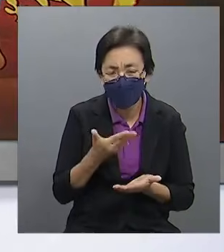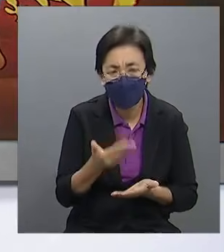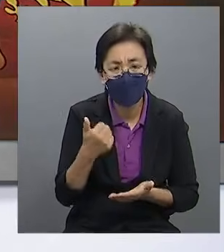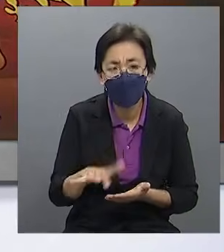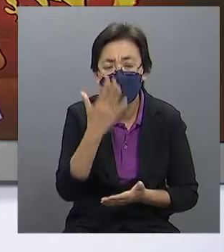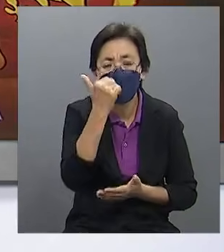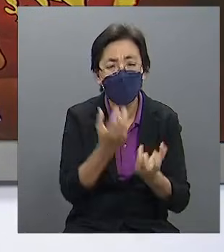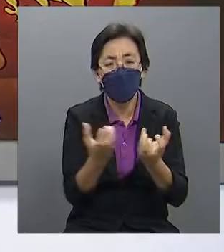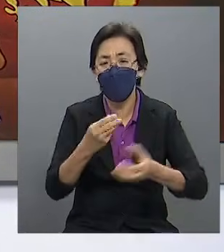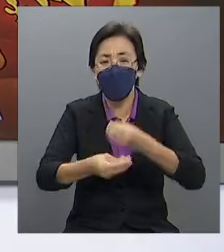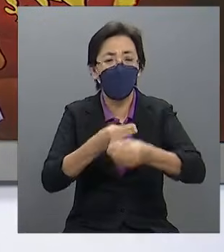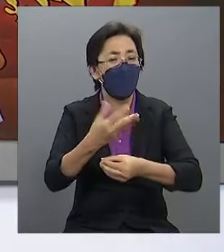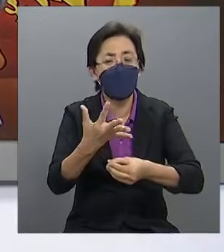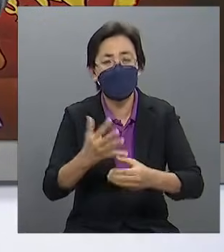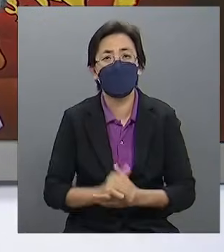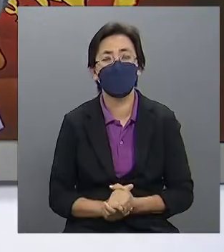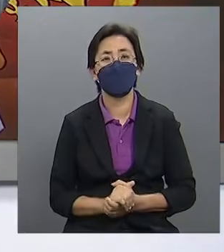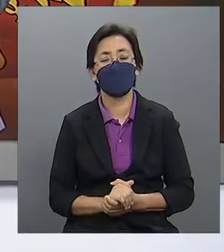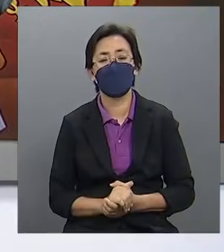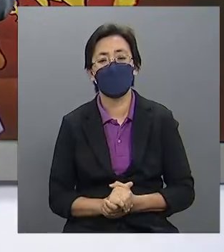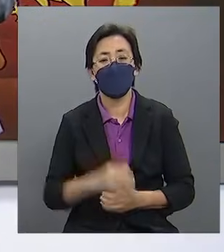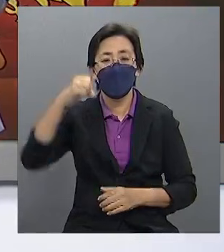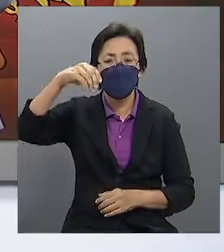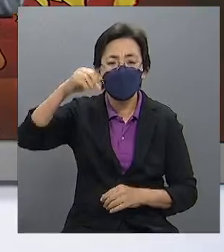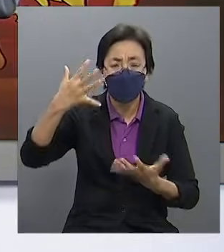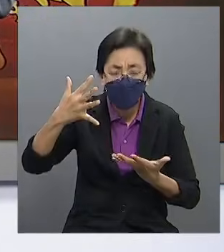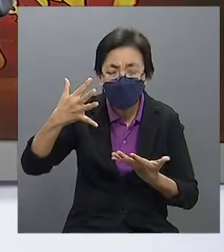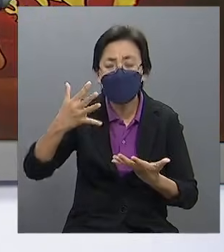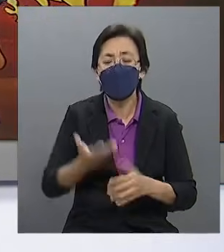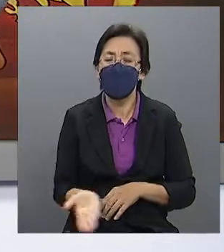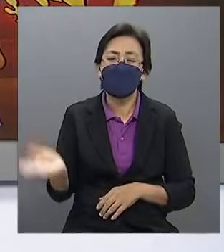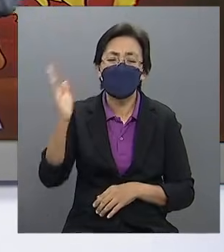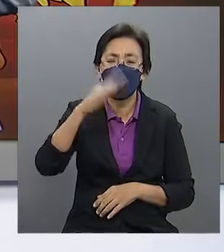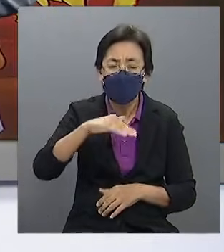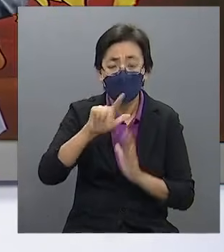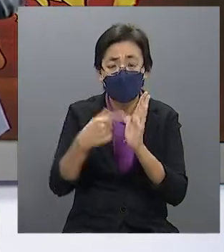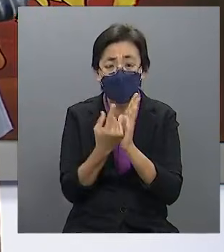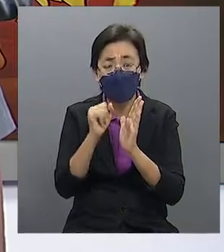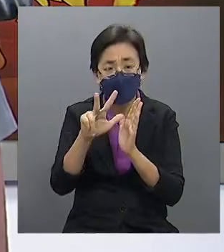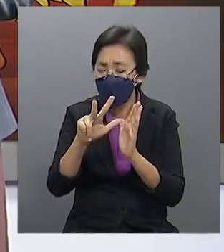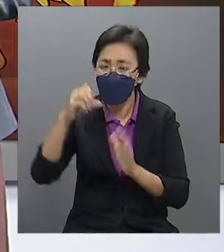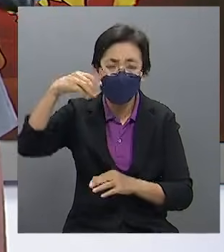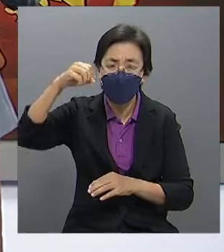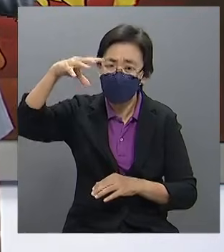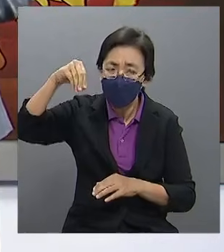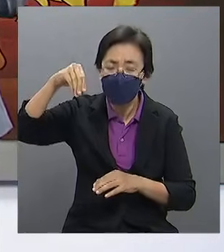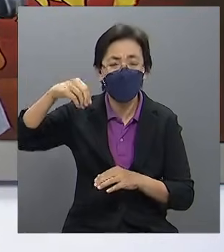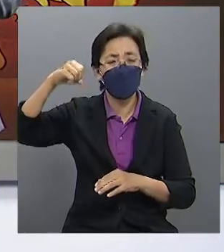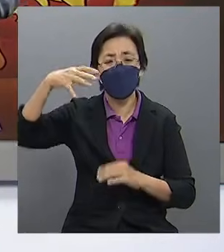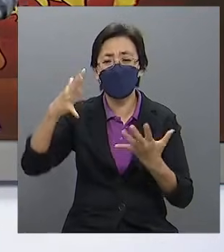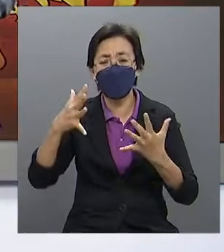คะนอกจากนี้ยังไม่มีไฟฟ้าใช้วันนึงเนี่ยนานถึง13ชั่วโมงเป็นคุณผู้ชมจะรู้สึกยังไงคะ